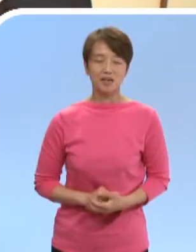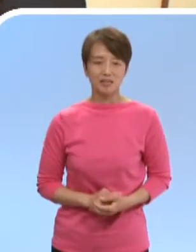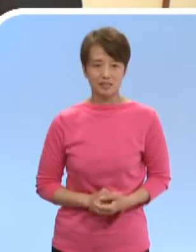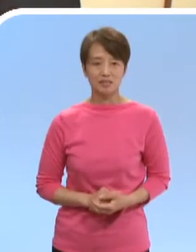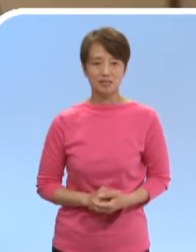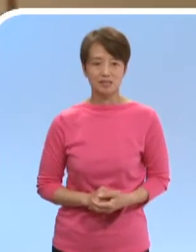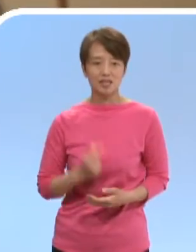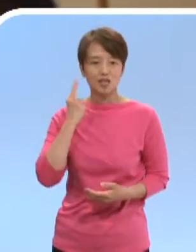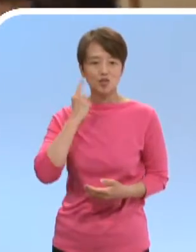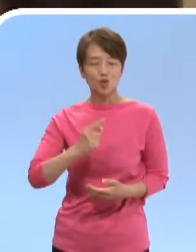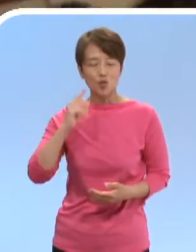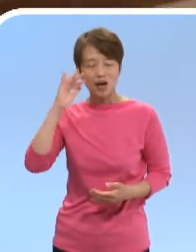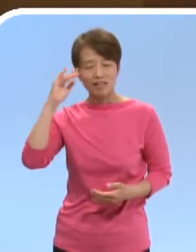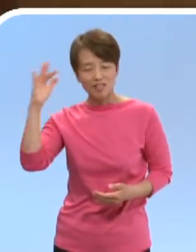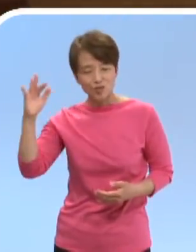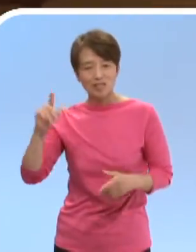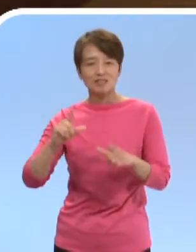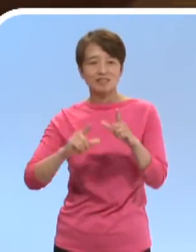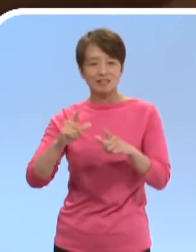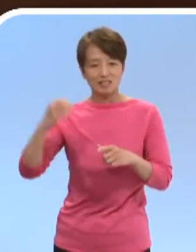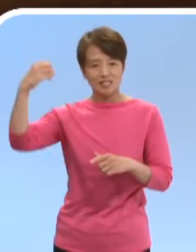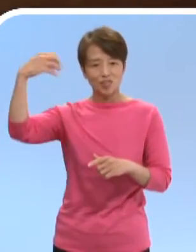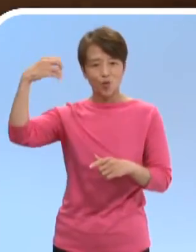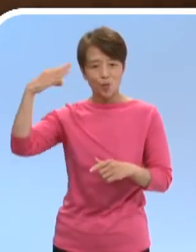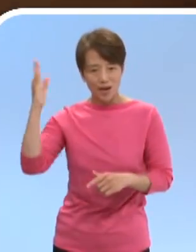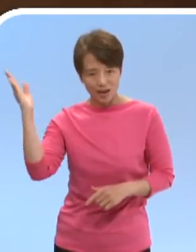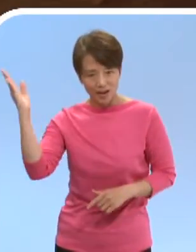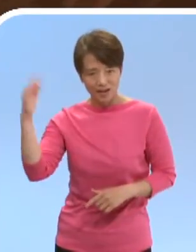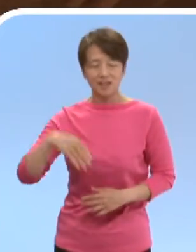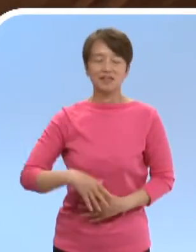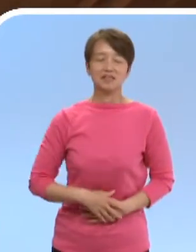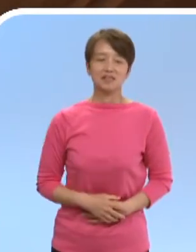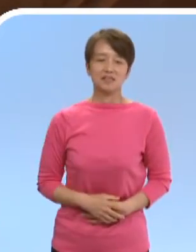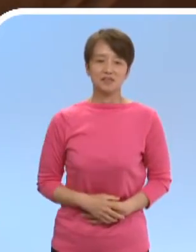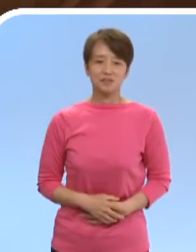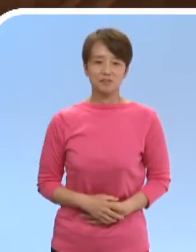間や昭和レトロな照明、